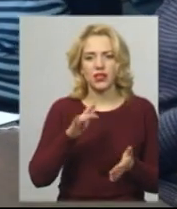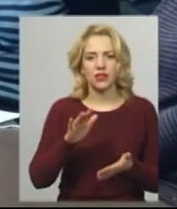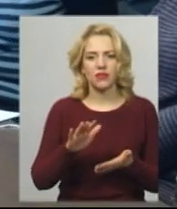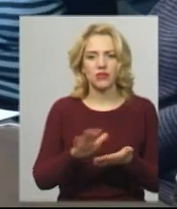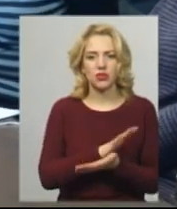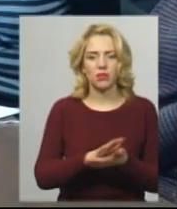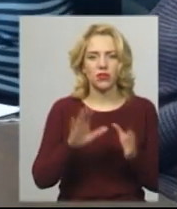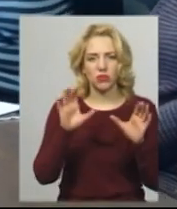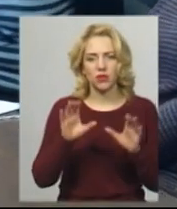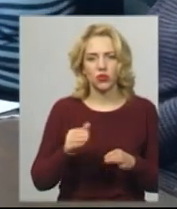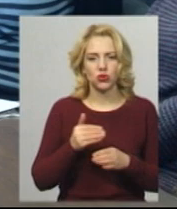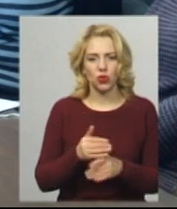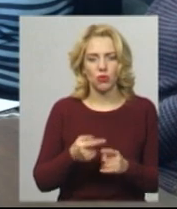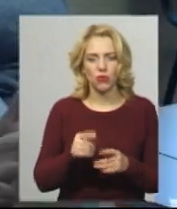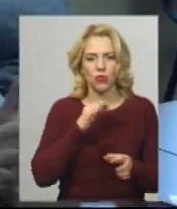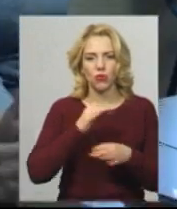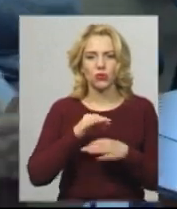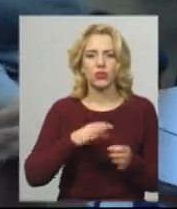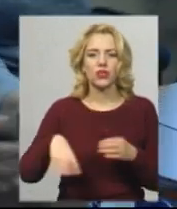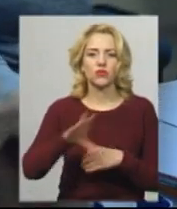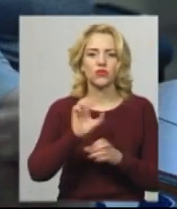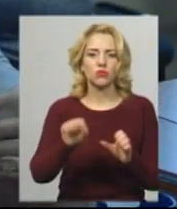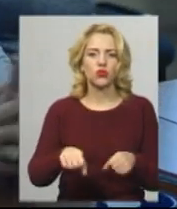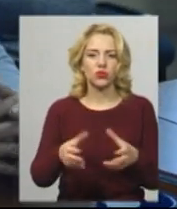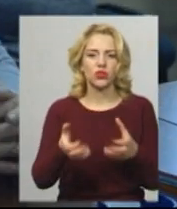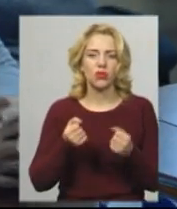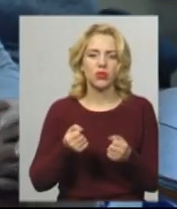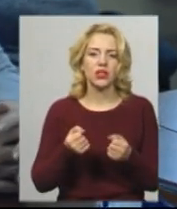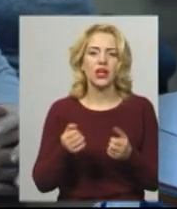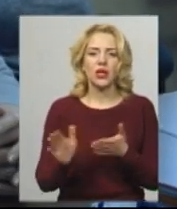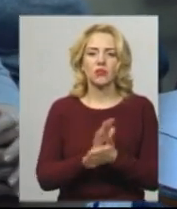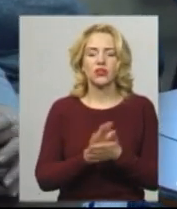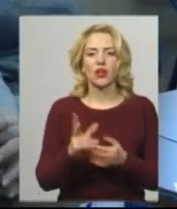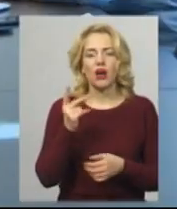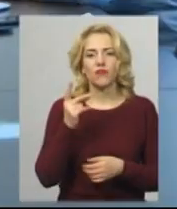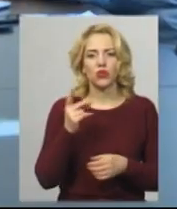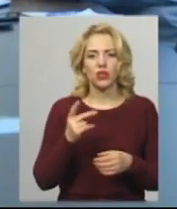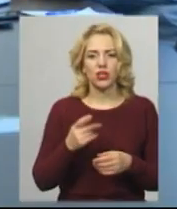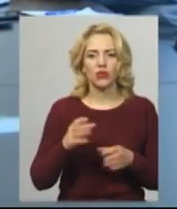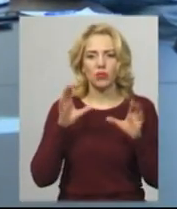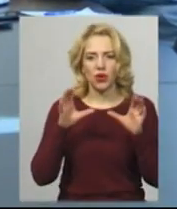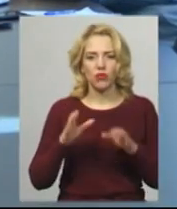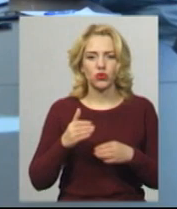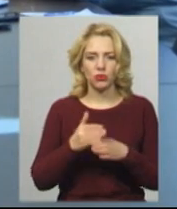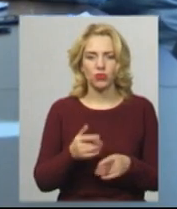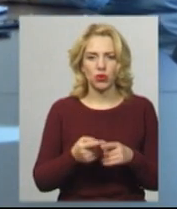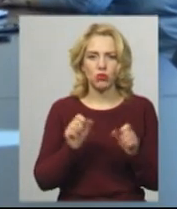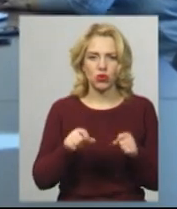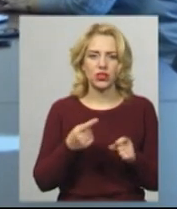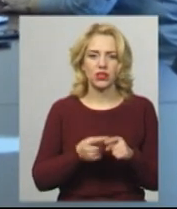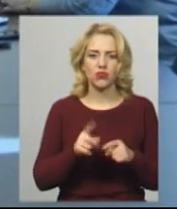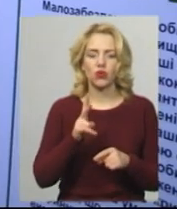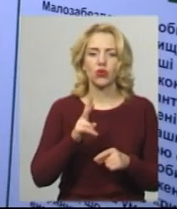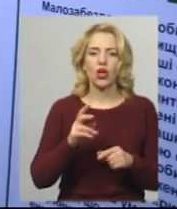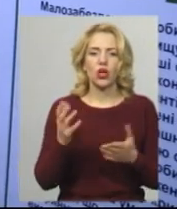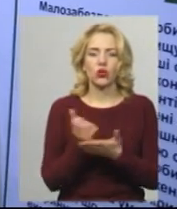правової допомоги. Консультацію всі громадяни можуть отримати безкоштовно. А вторинну правову допомогу – ті, в кого дохід не перевищує встановлені норми,